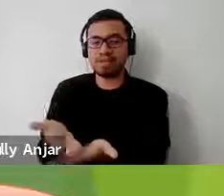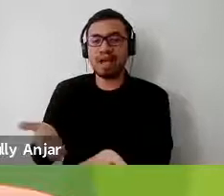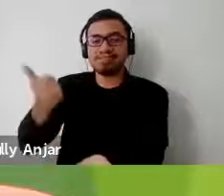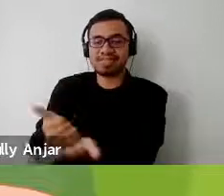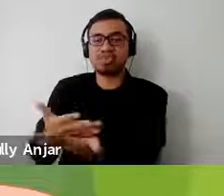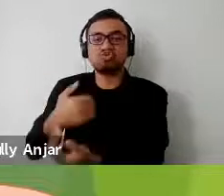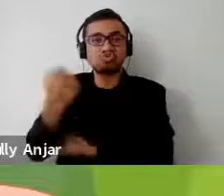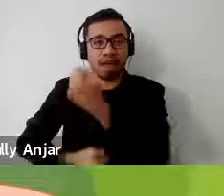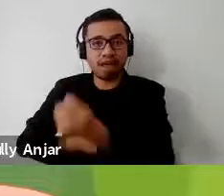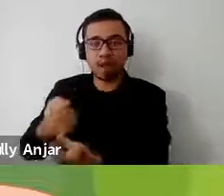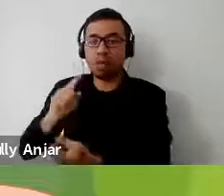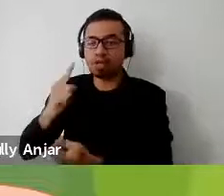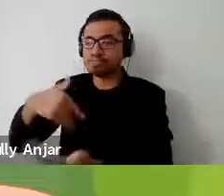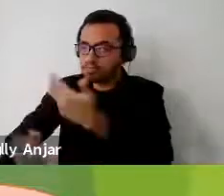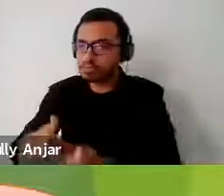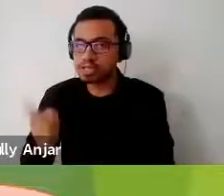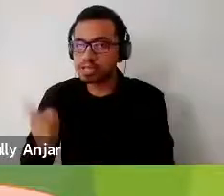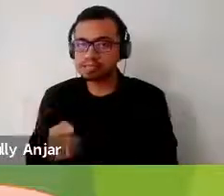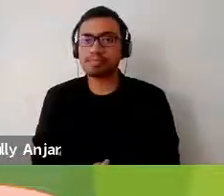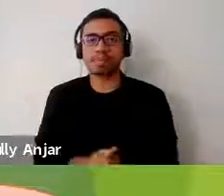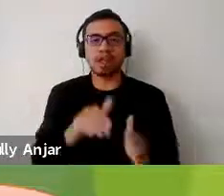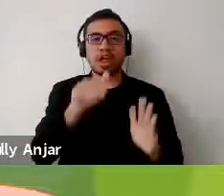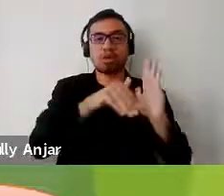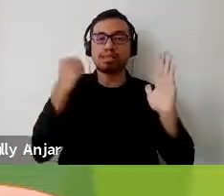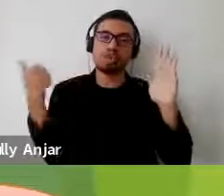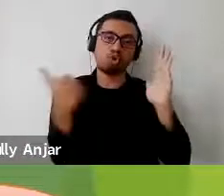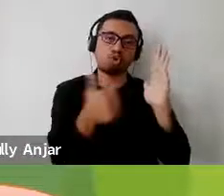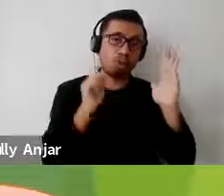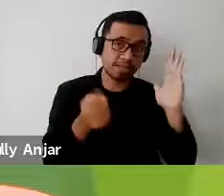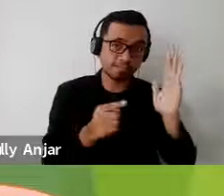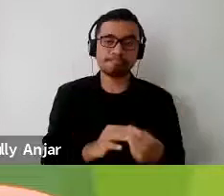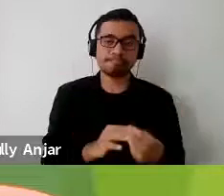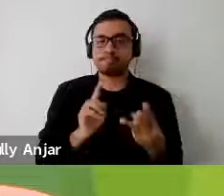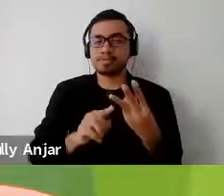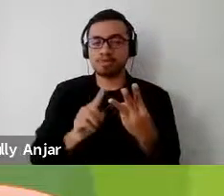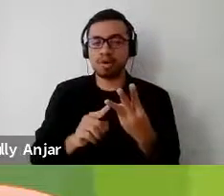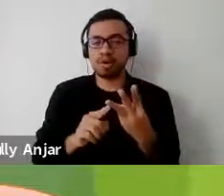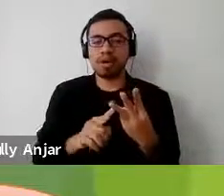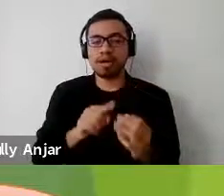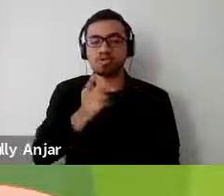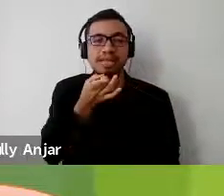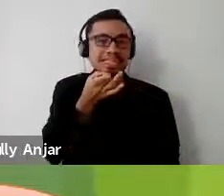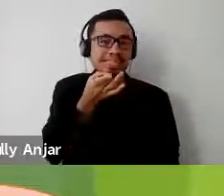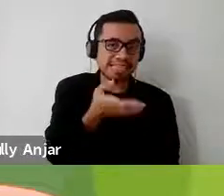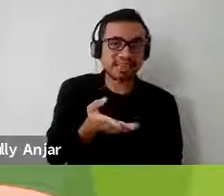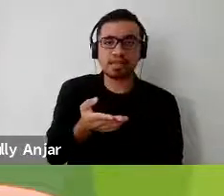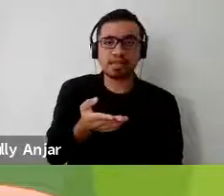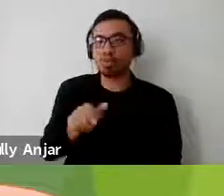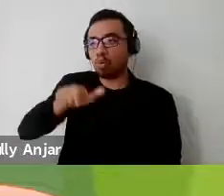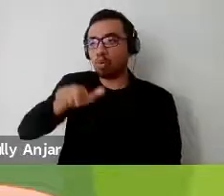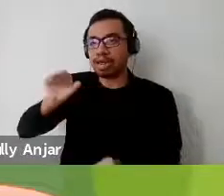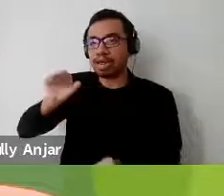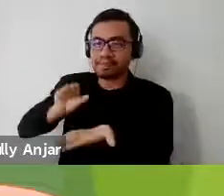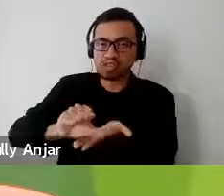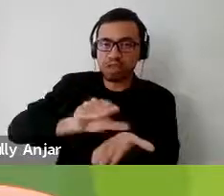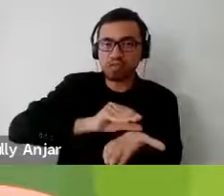ditaati, kemudian perizinan yang terkait dengan percepatan berusaha, investor, ya dari yang kecil